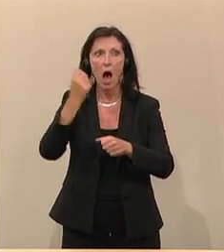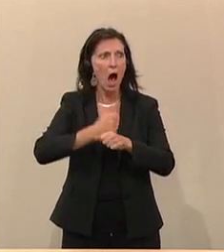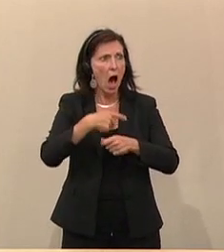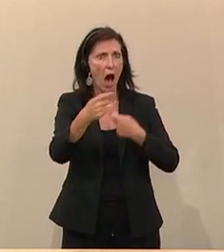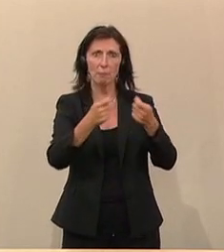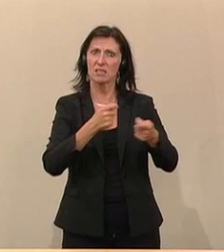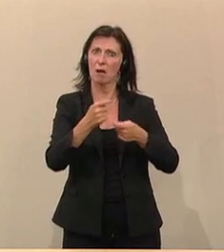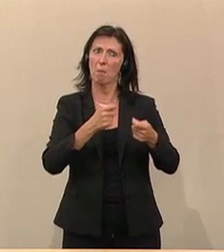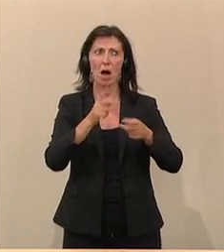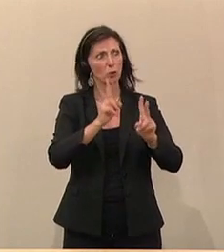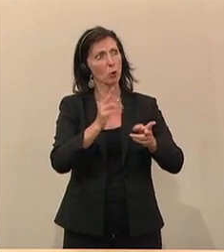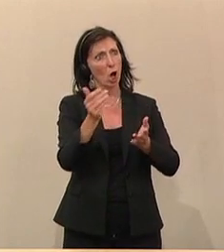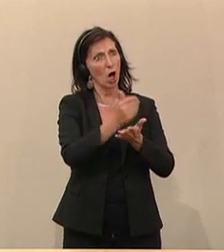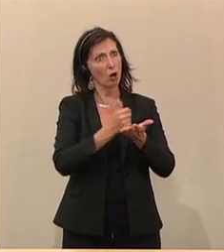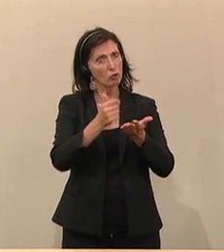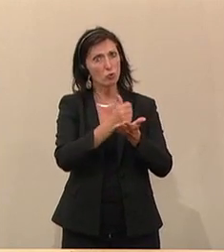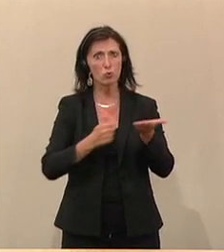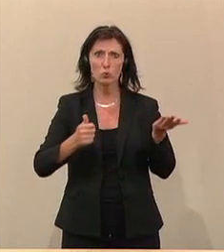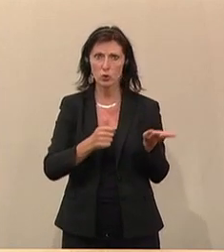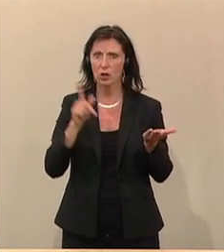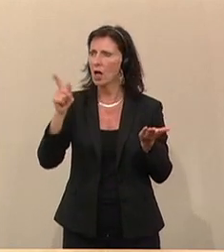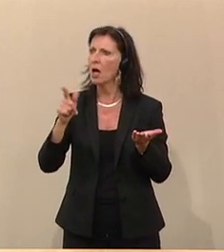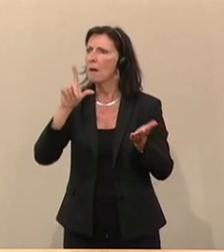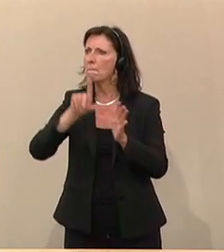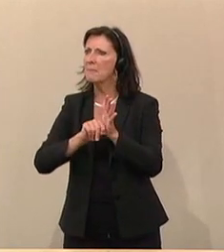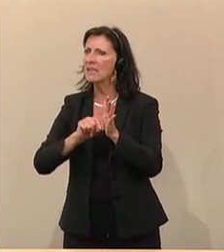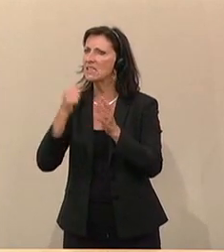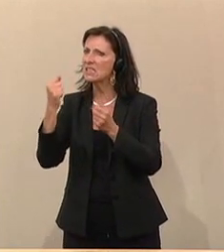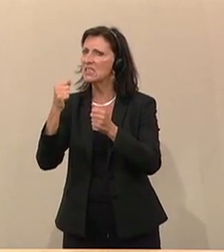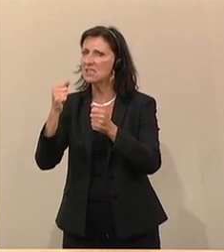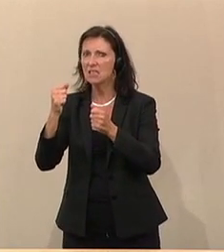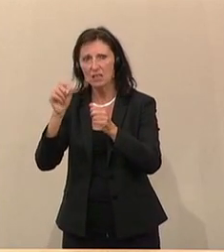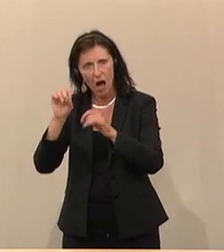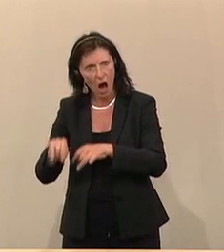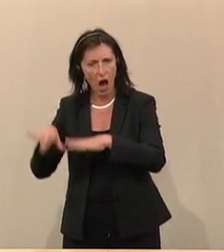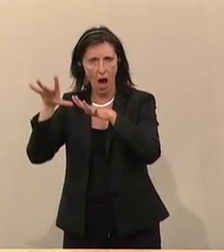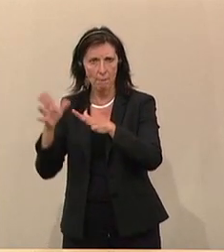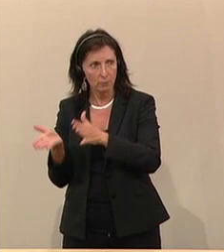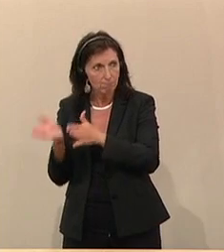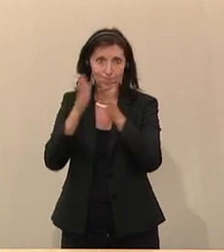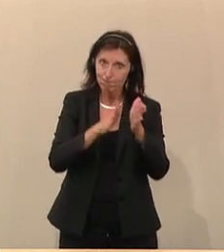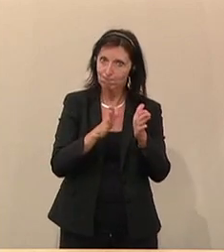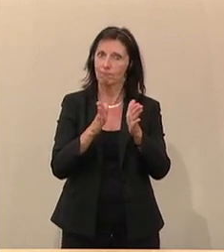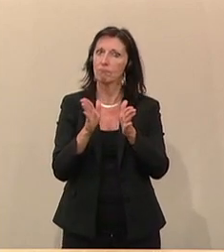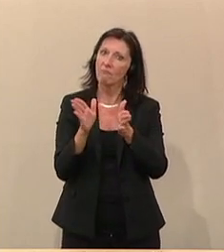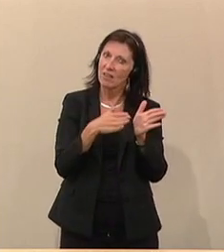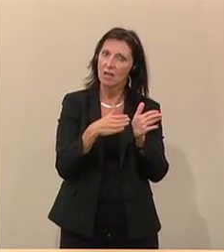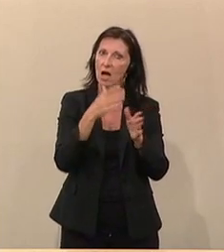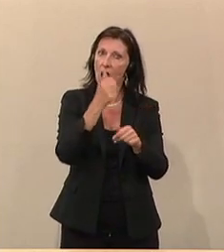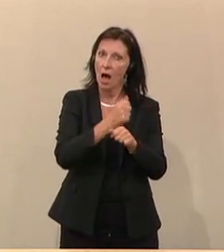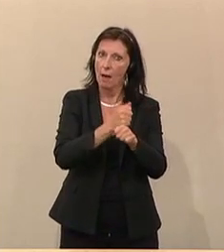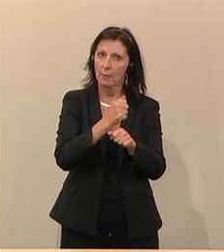verlassen die mindestsicherung und sind für den arbeitsprozess und das war immer die grundidee der mindestsicherung